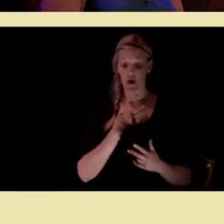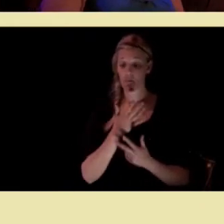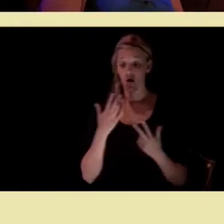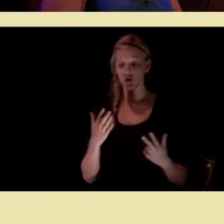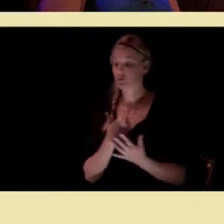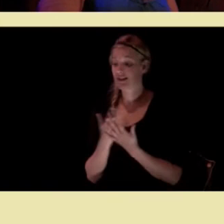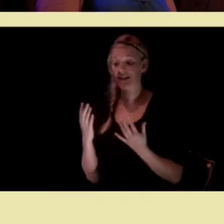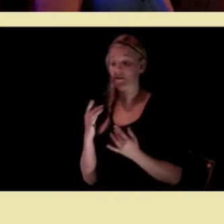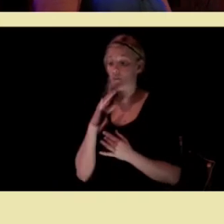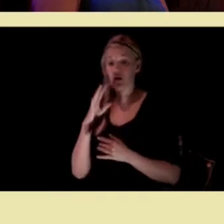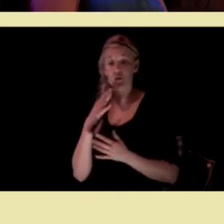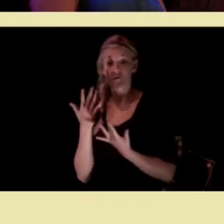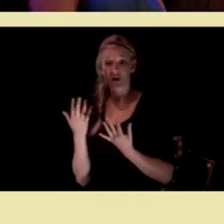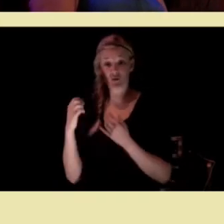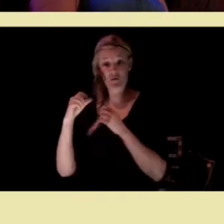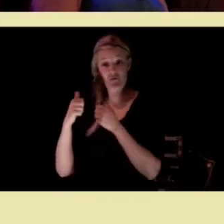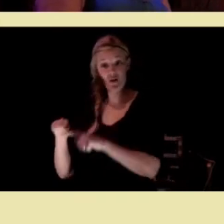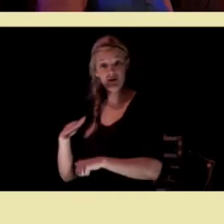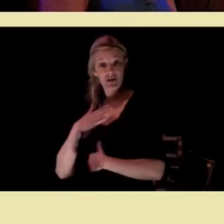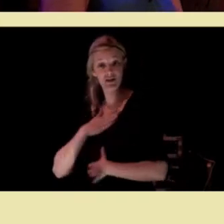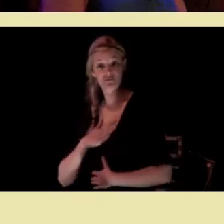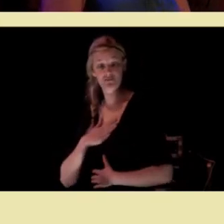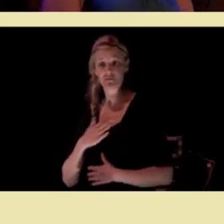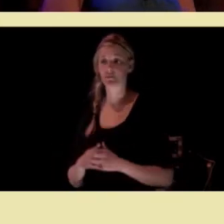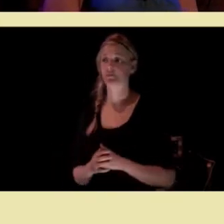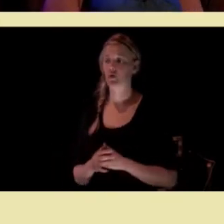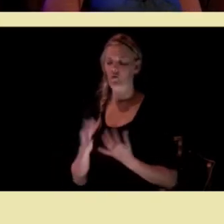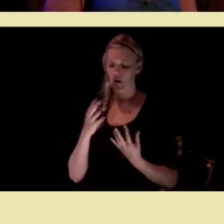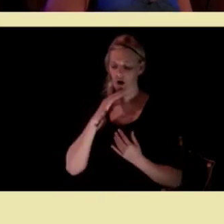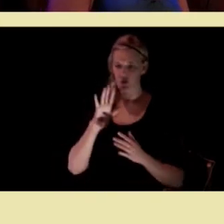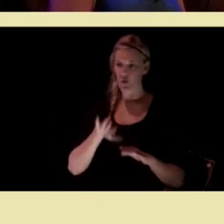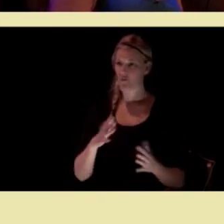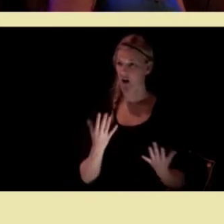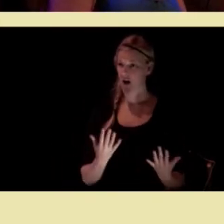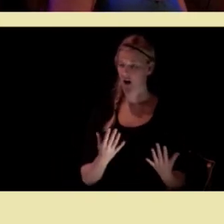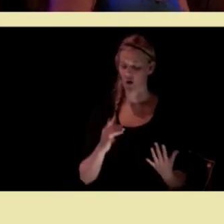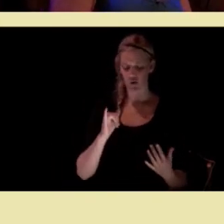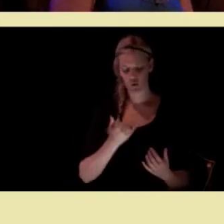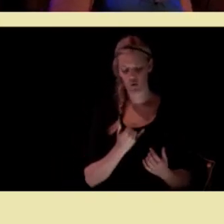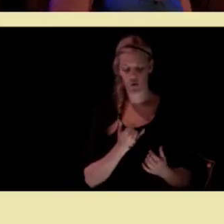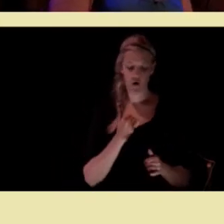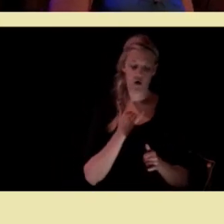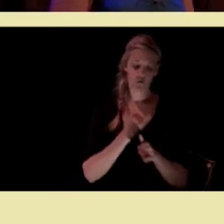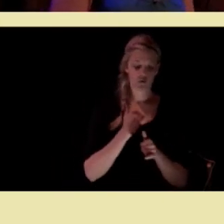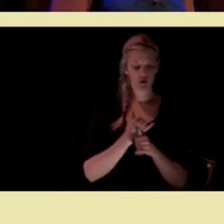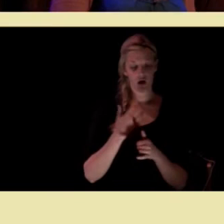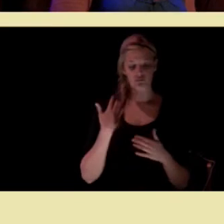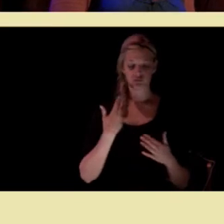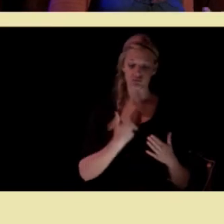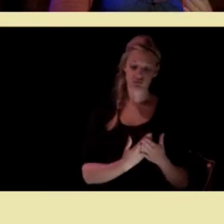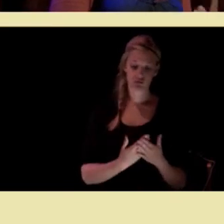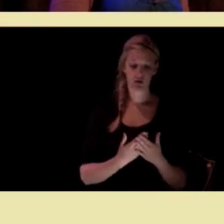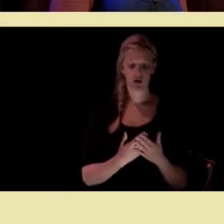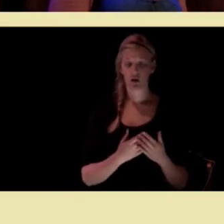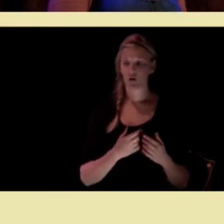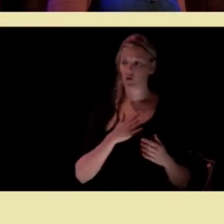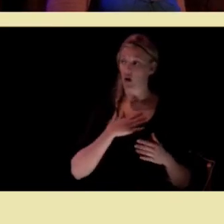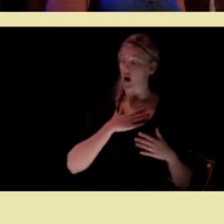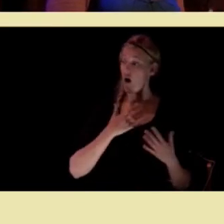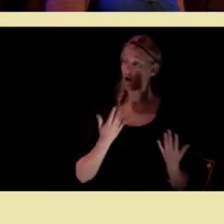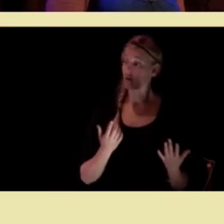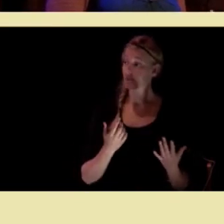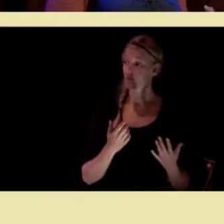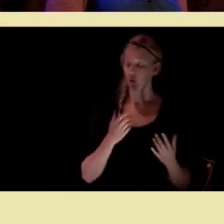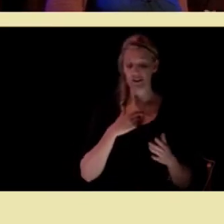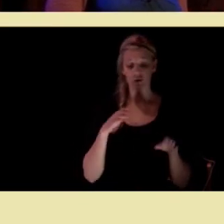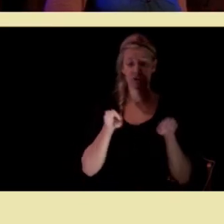som ikke får snakke om det som vanskelig. Og hva snakker man egentlig om da? Jo, det var litt om hvordan det går for tiden. En del stabiliserende, for at vi kan ikke